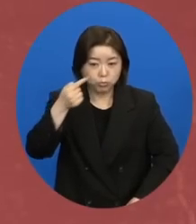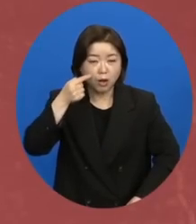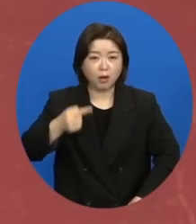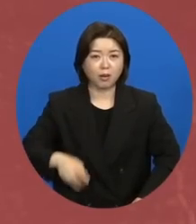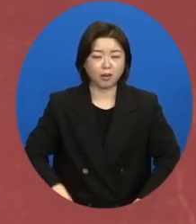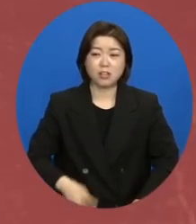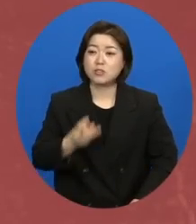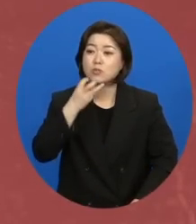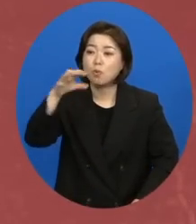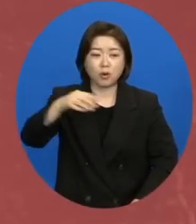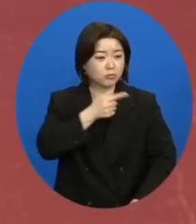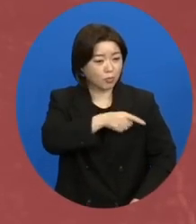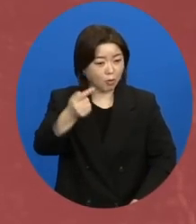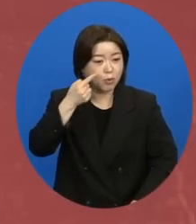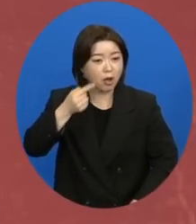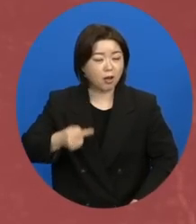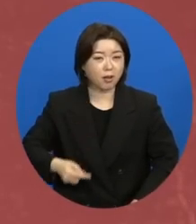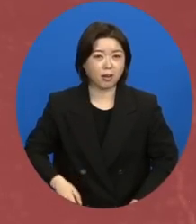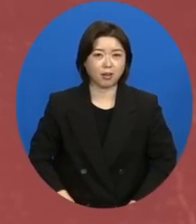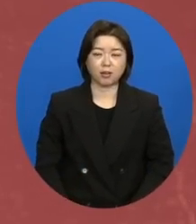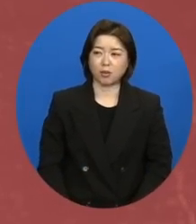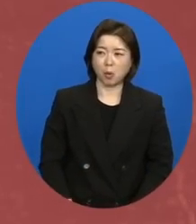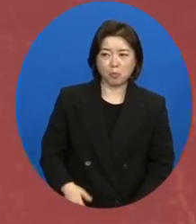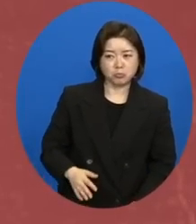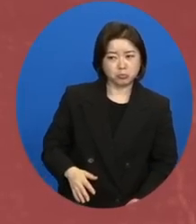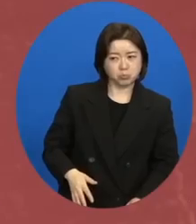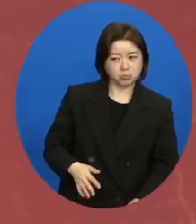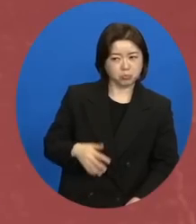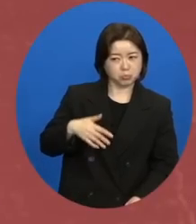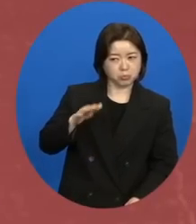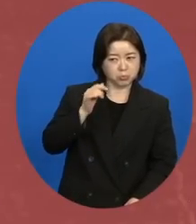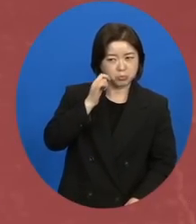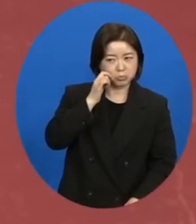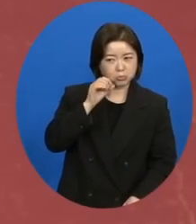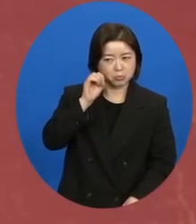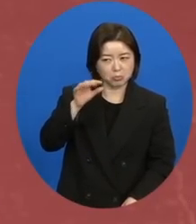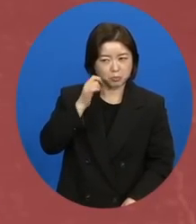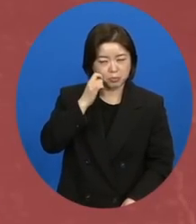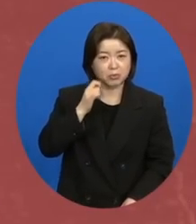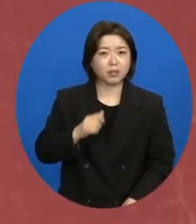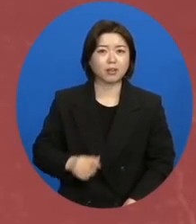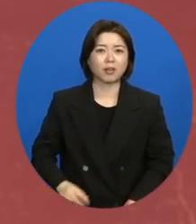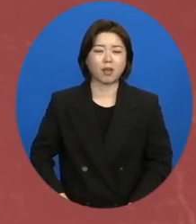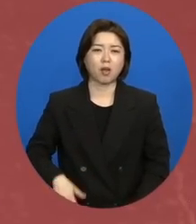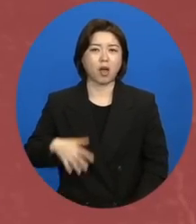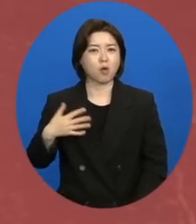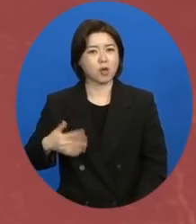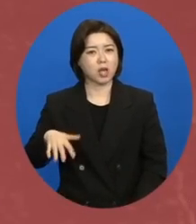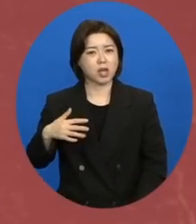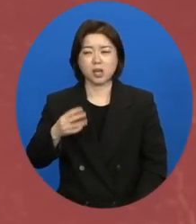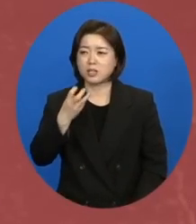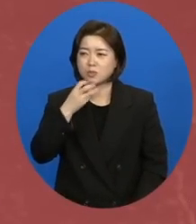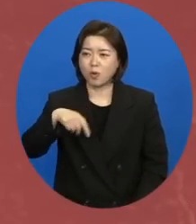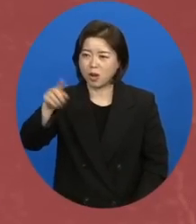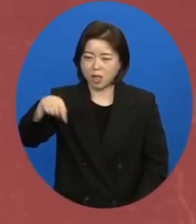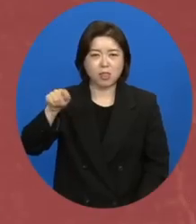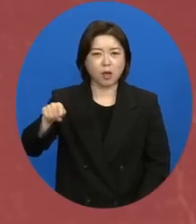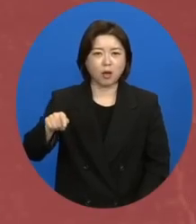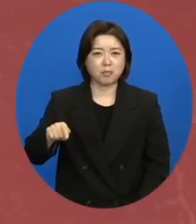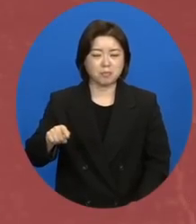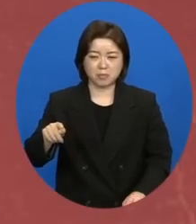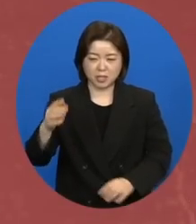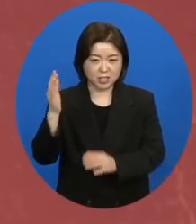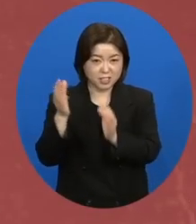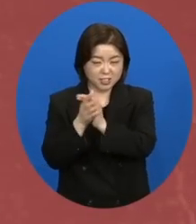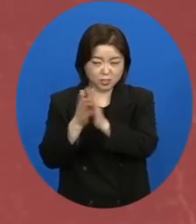가서 보래. 뭐 할 말 있어야지 가서 보라는데. 야, 서울 갔다 올 때마다 애들이